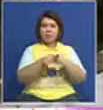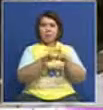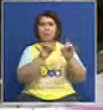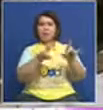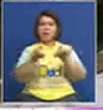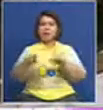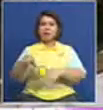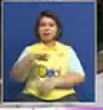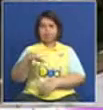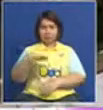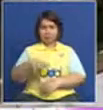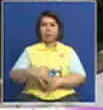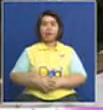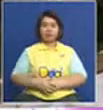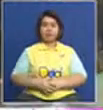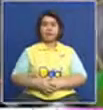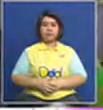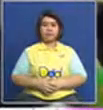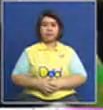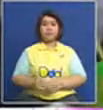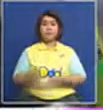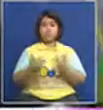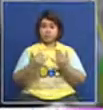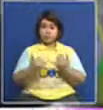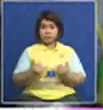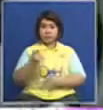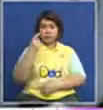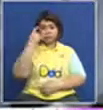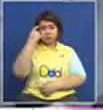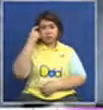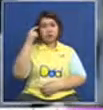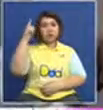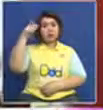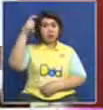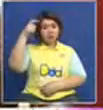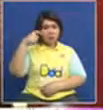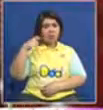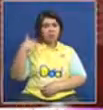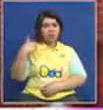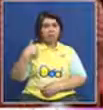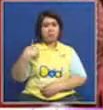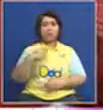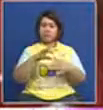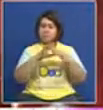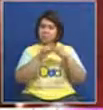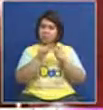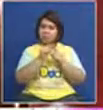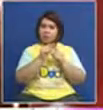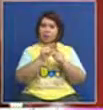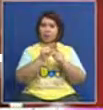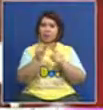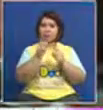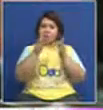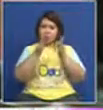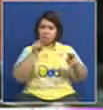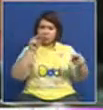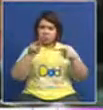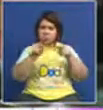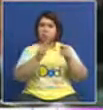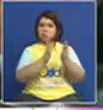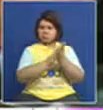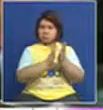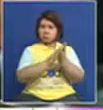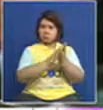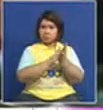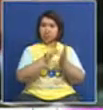มากกว่าการประสงค์ร้ายด้วยเหตุนี้ค่ะจึงทำให้เมียนมาได้รับความคำชื่นชมนะคะจากผู้สังเกตการต่างชาติว่า